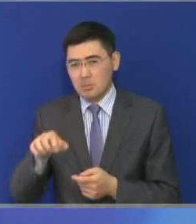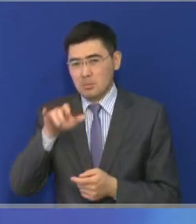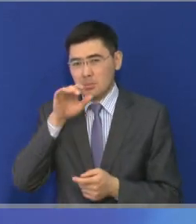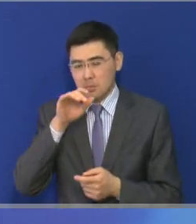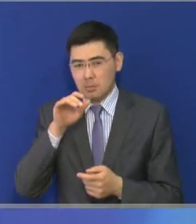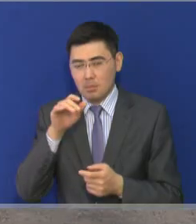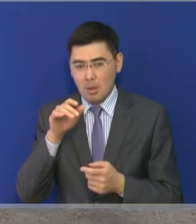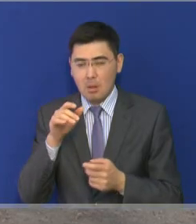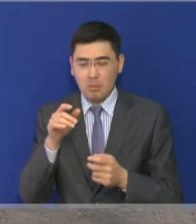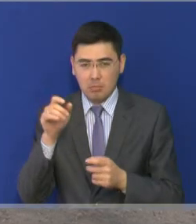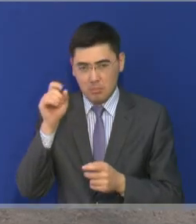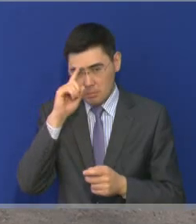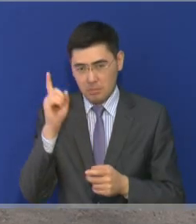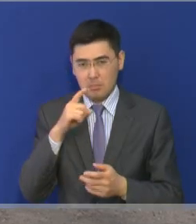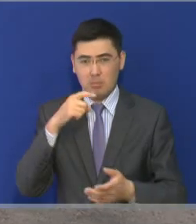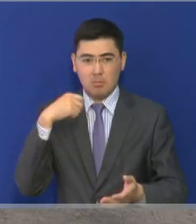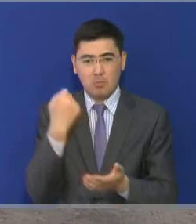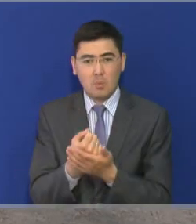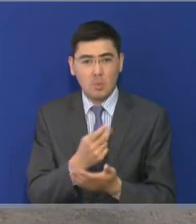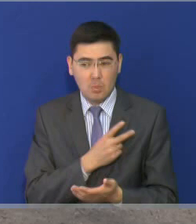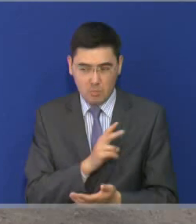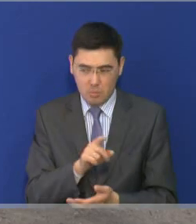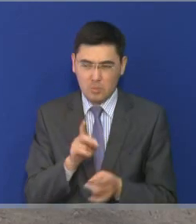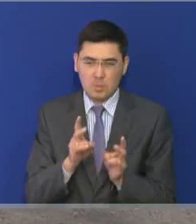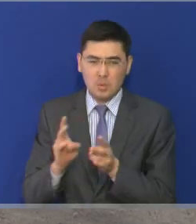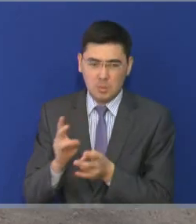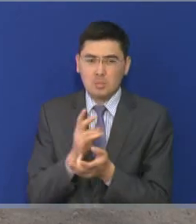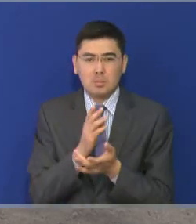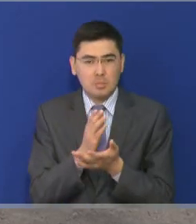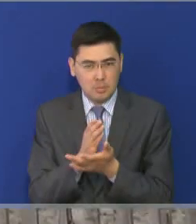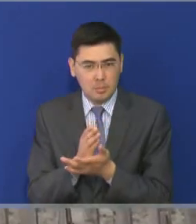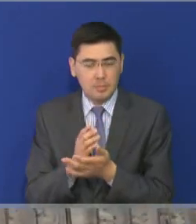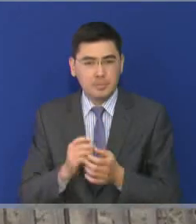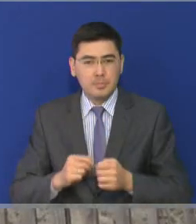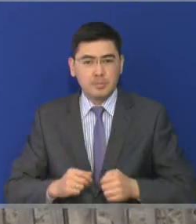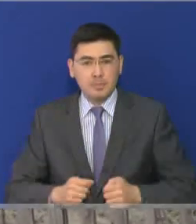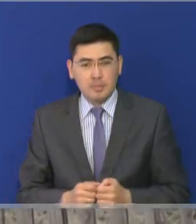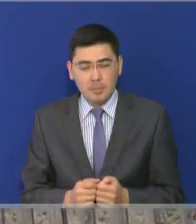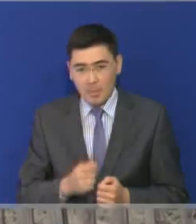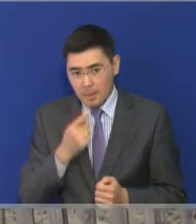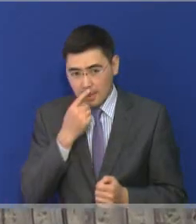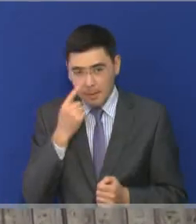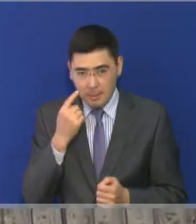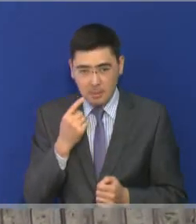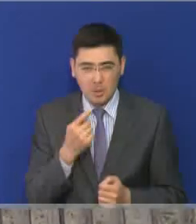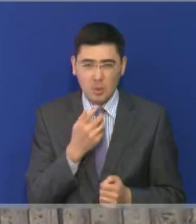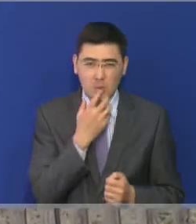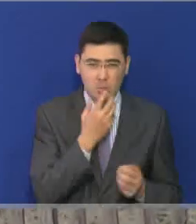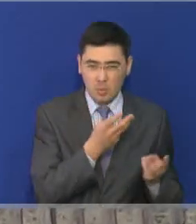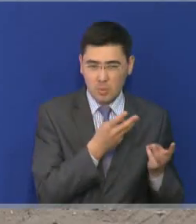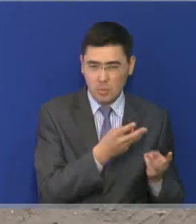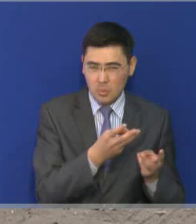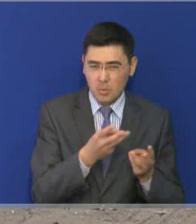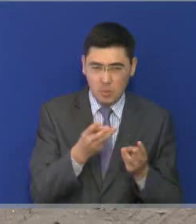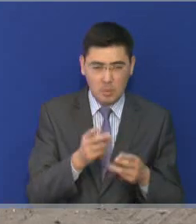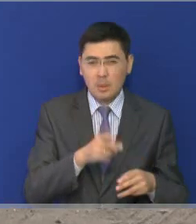бар. Төтенше жағдайлар жөніндегі басқарма мамандарының статистикалық мәліметтеріне сүйенсек, таяуда ғана аяқталған жылу маусымында